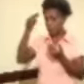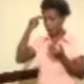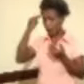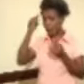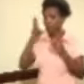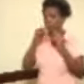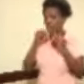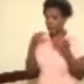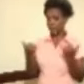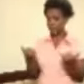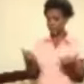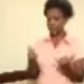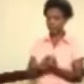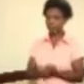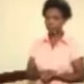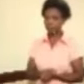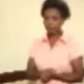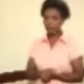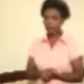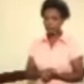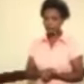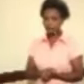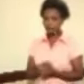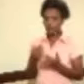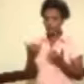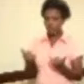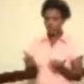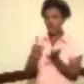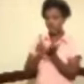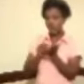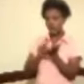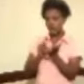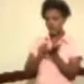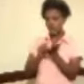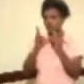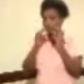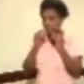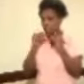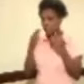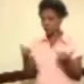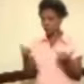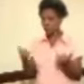Alors, justement, en parlant de Kanyo, il y a un risque tout de